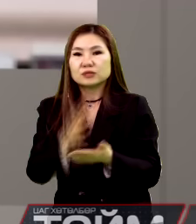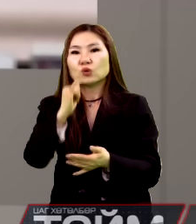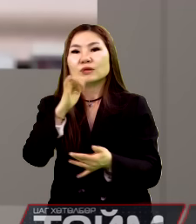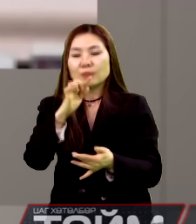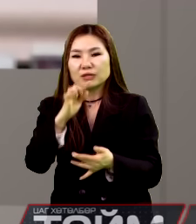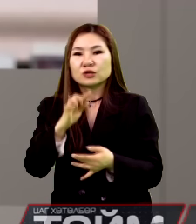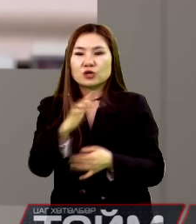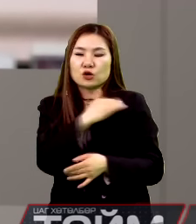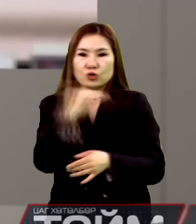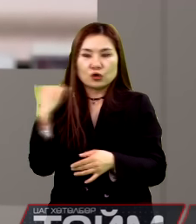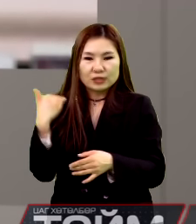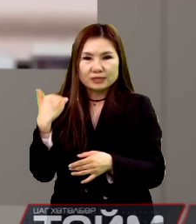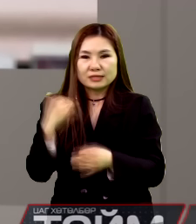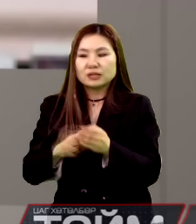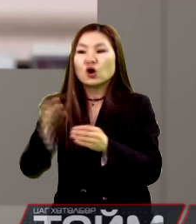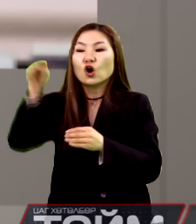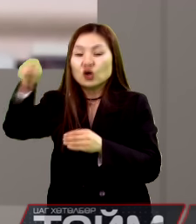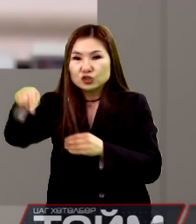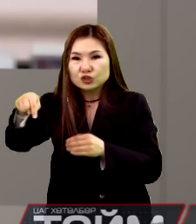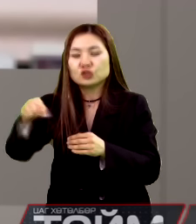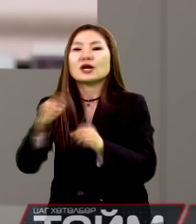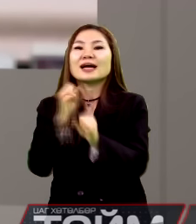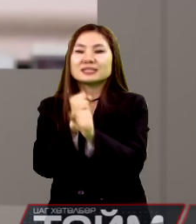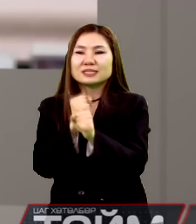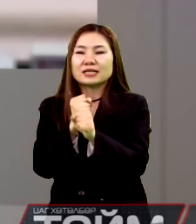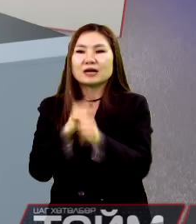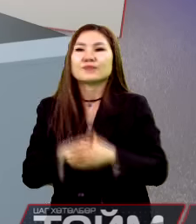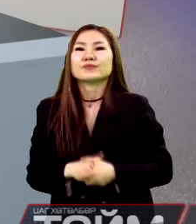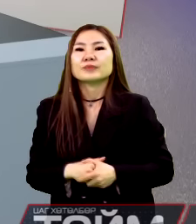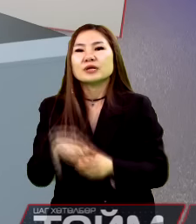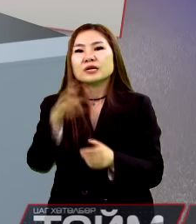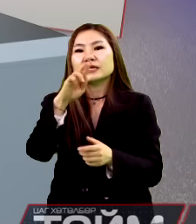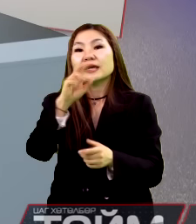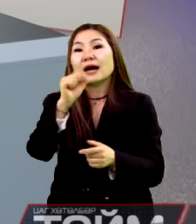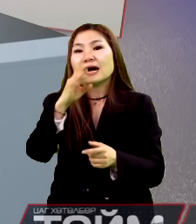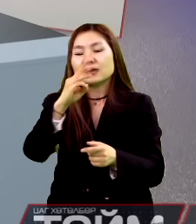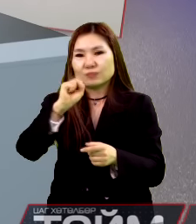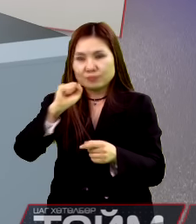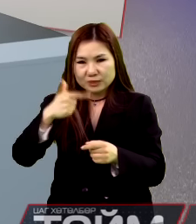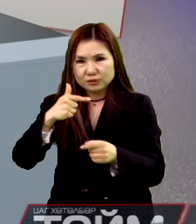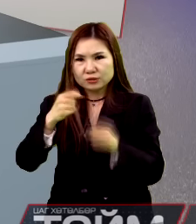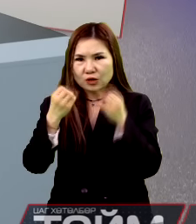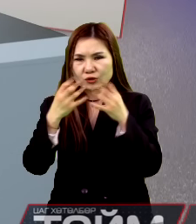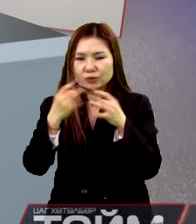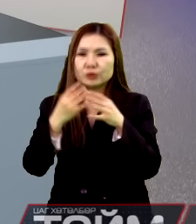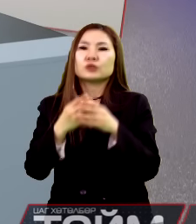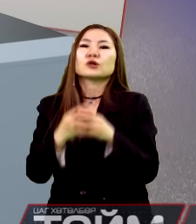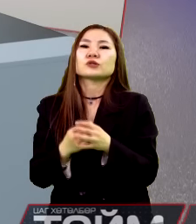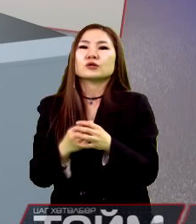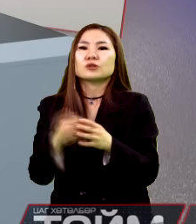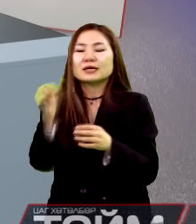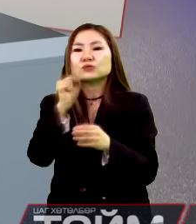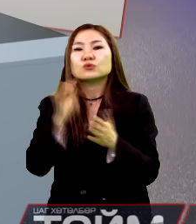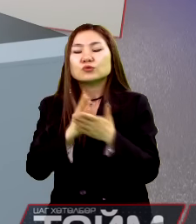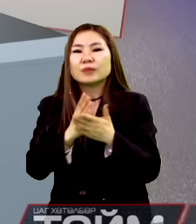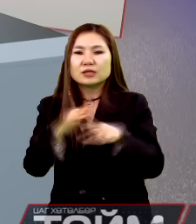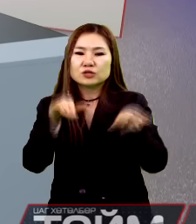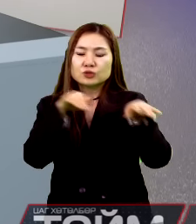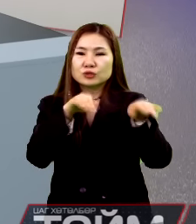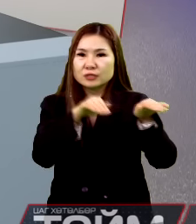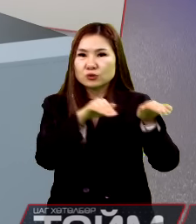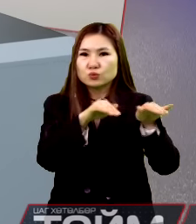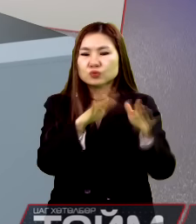энэ дээр одоо хотын дарга очиж ажиллаад зарим асуудлыг шийдэх гэсэн. Яармагч одоо ингэ маш их төгжирж штэ өглөөөр автсан. За яармагийн төгжрөл гээд пэйж хүртэл манай